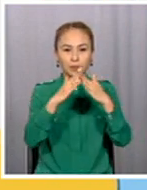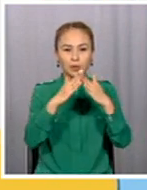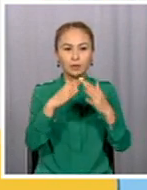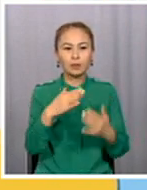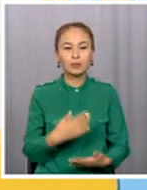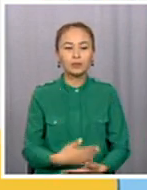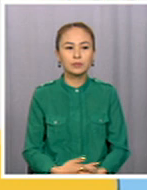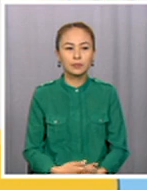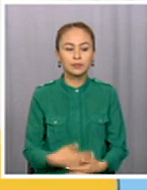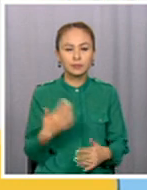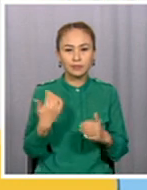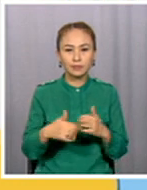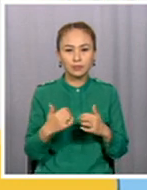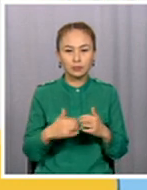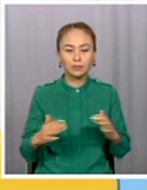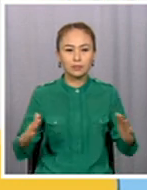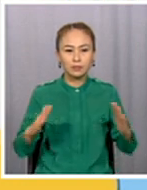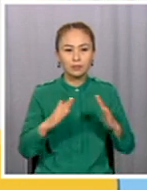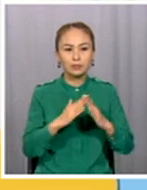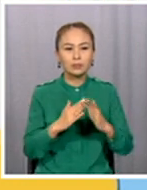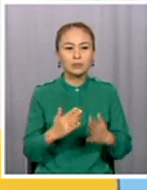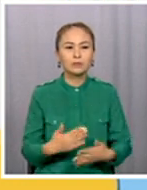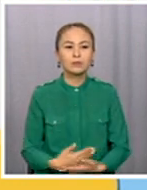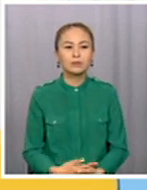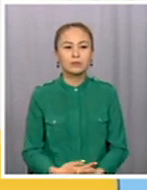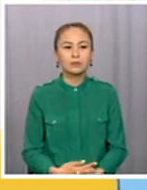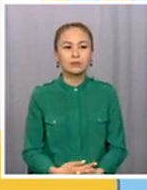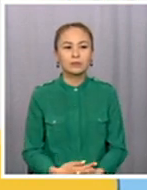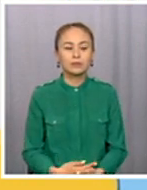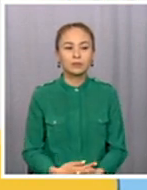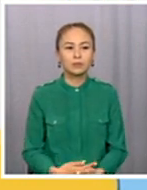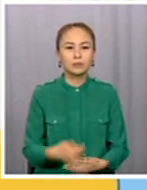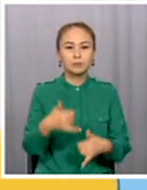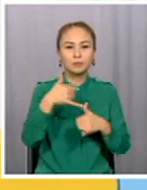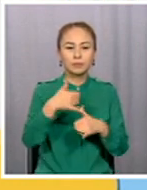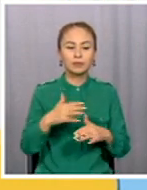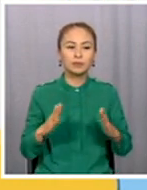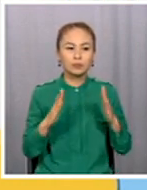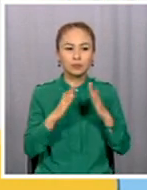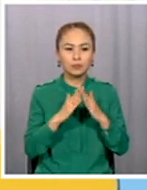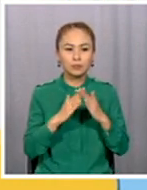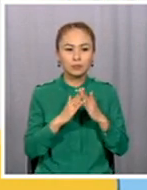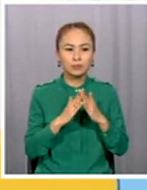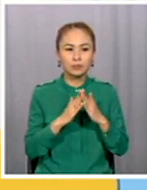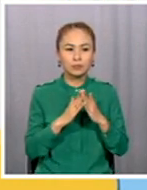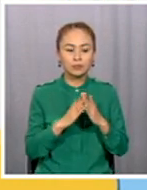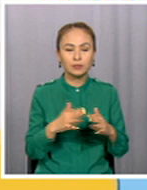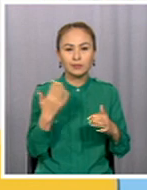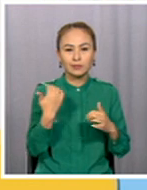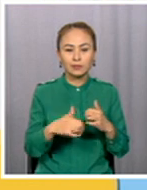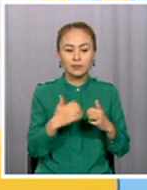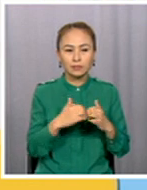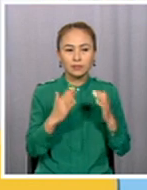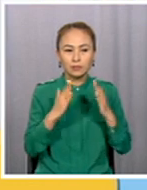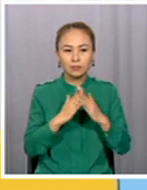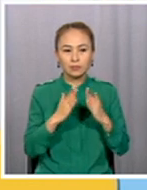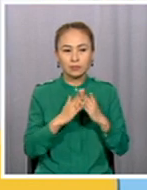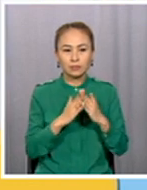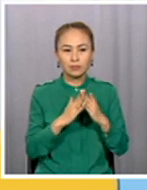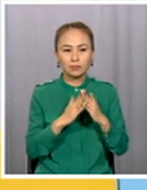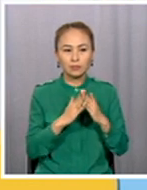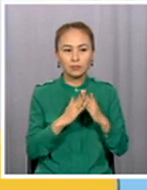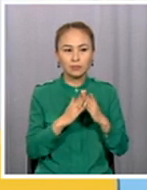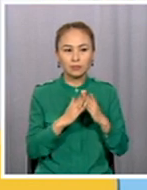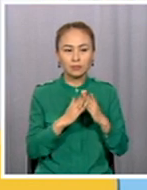аласа тау, бейік үй, Аласа үй.